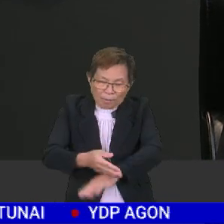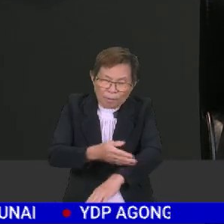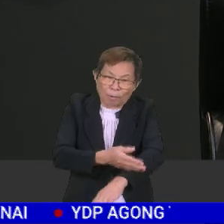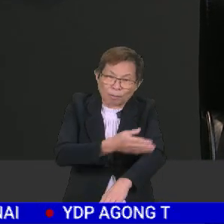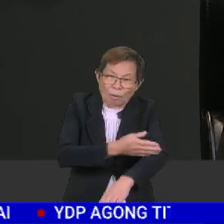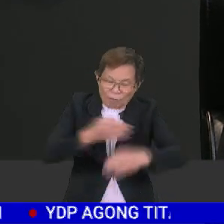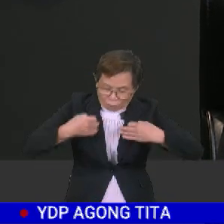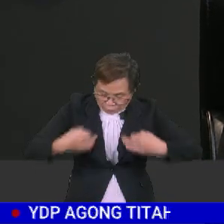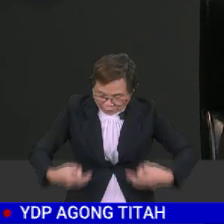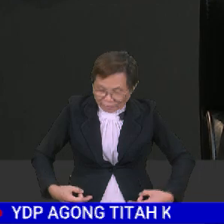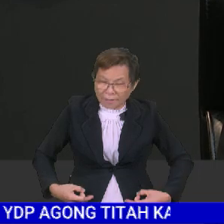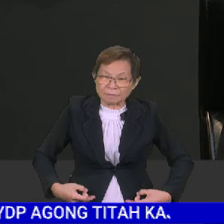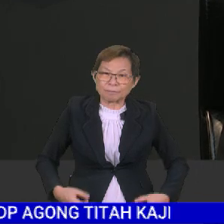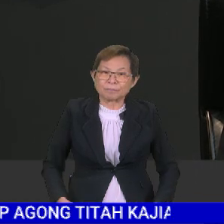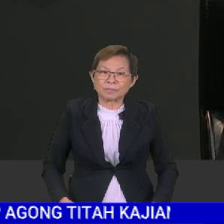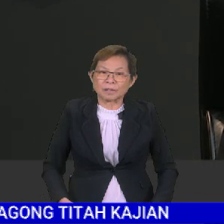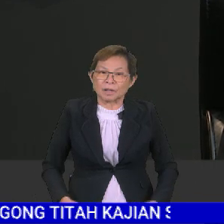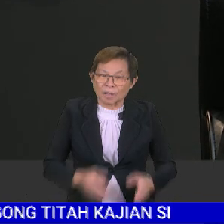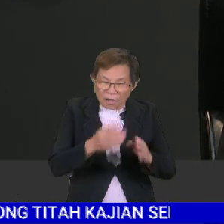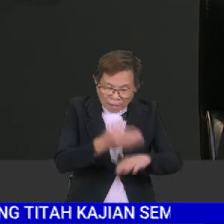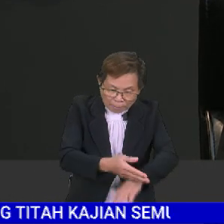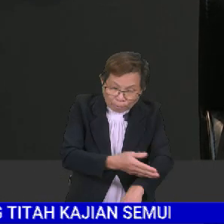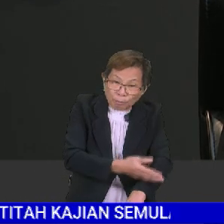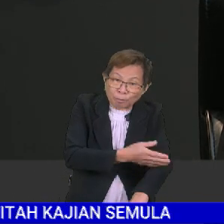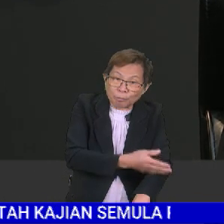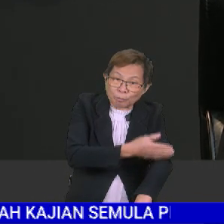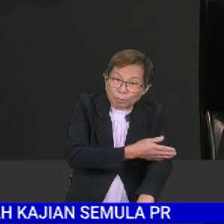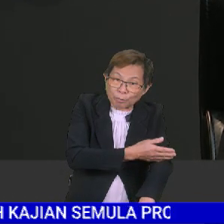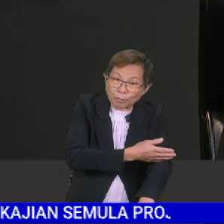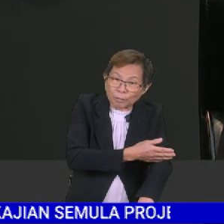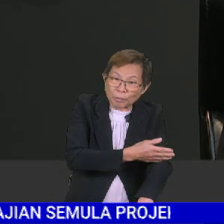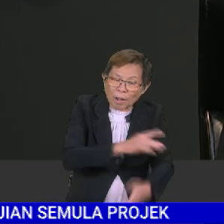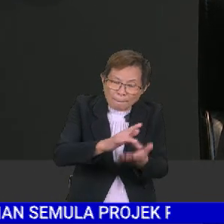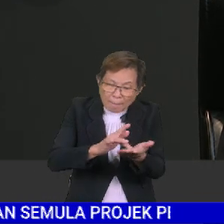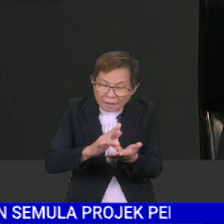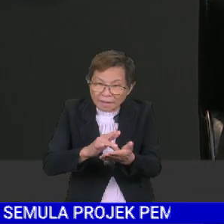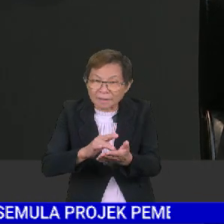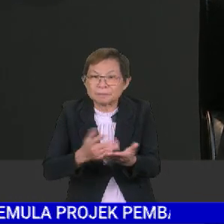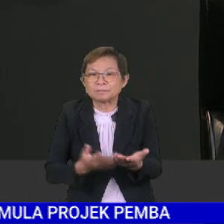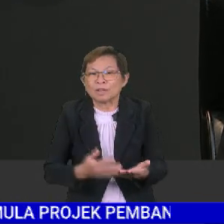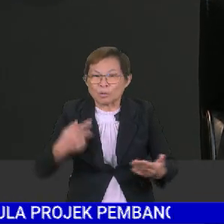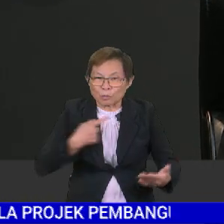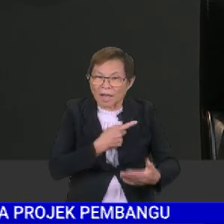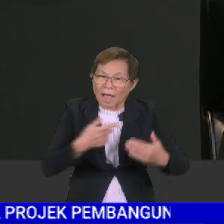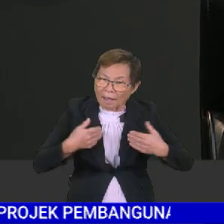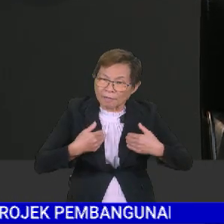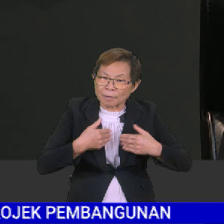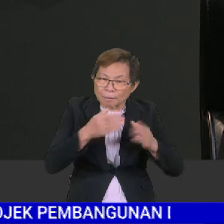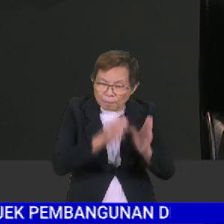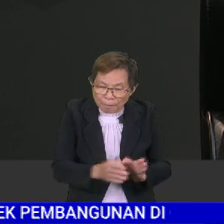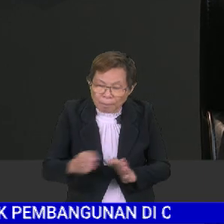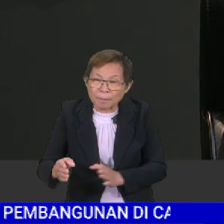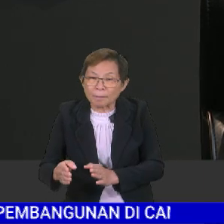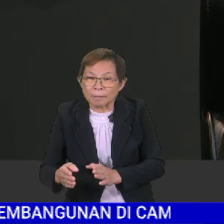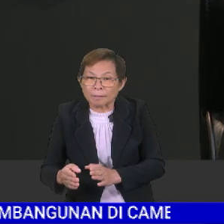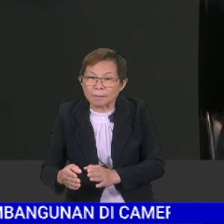the physical area. We have a plan to improve the medical area. We have a plan also to improve, of